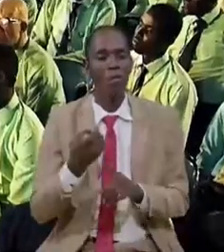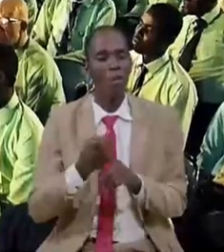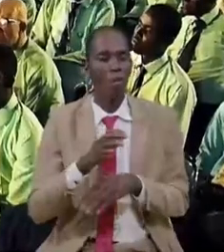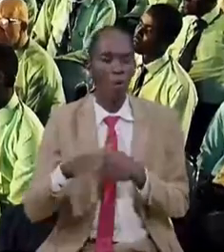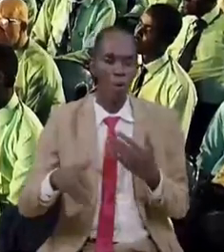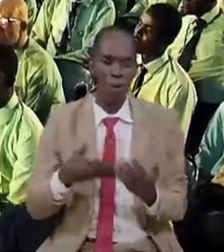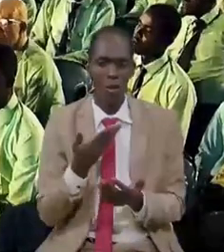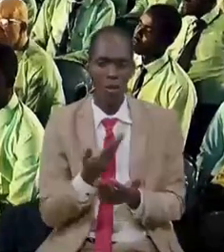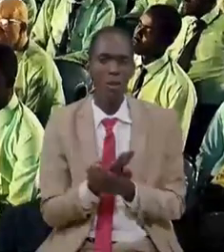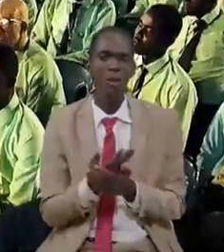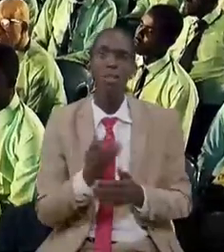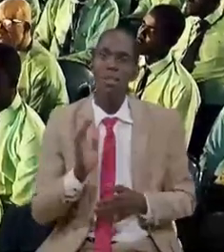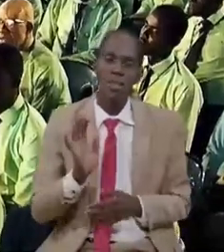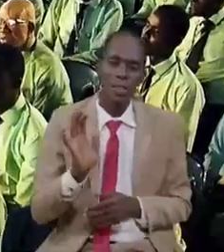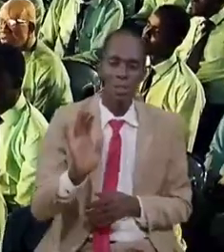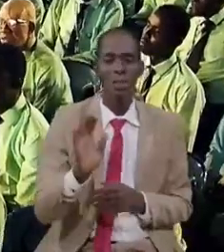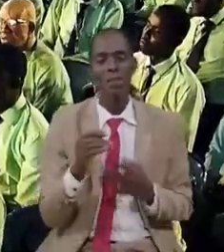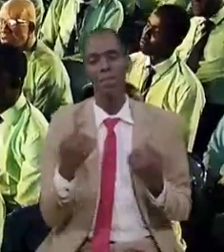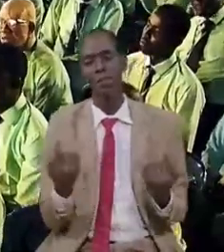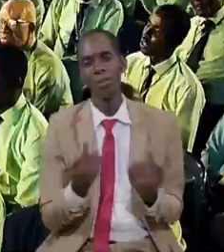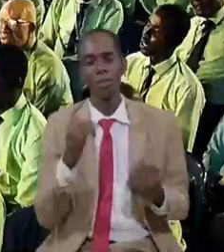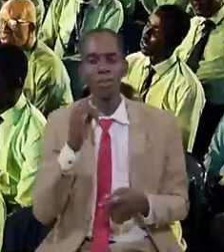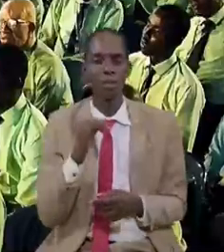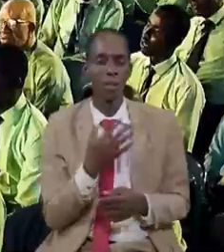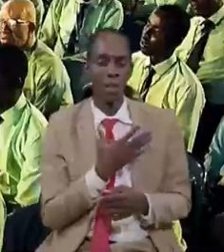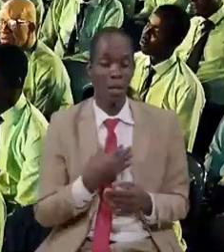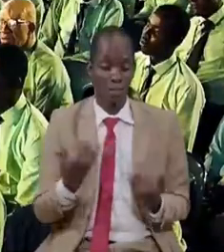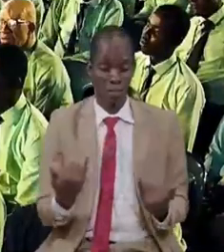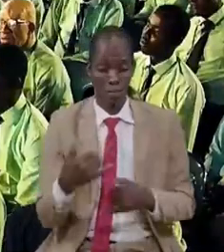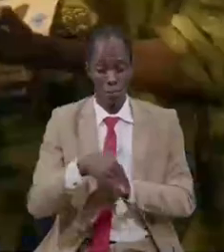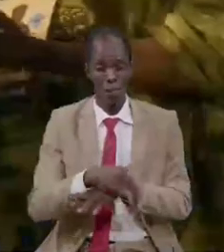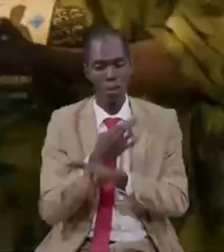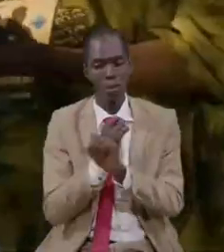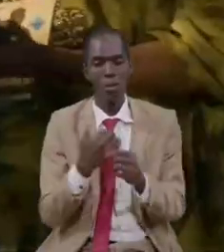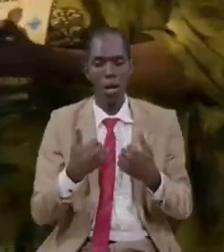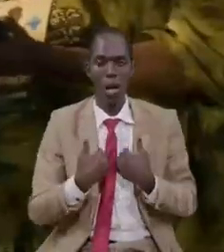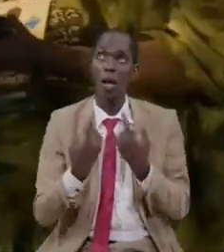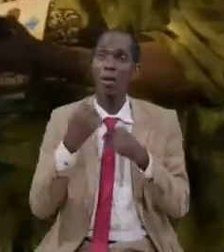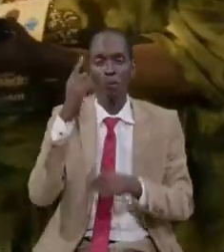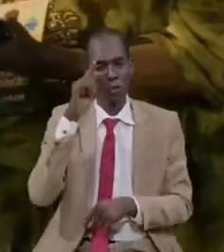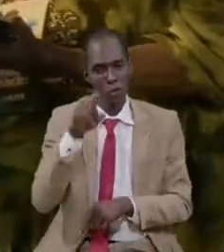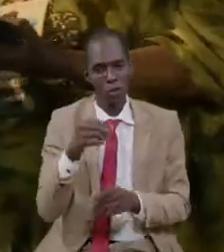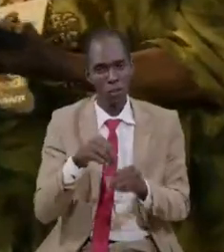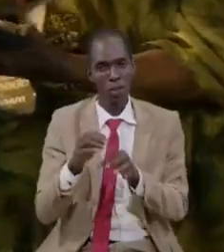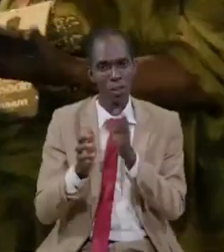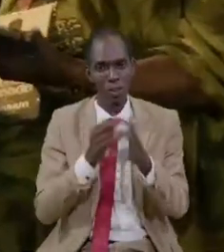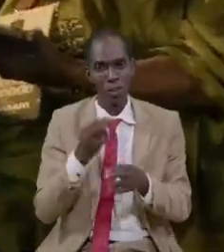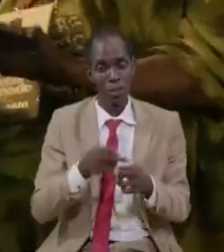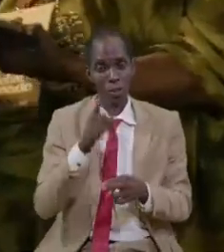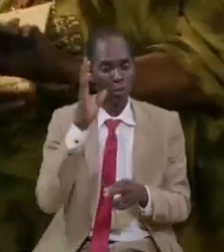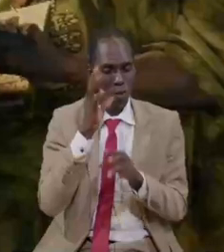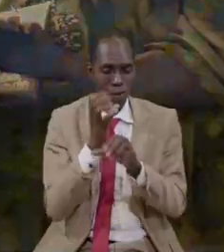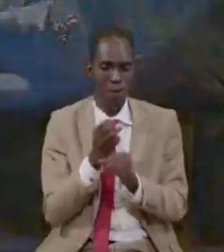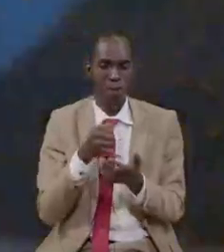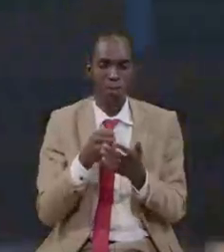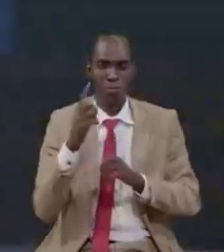De toutes ces iniquités, la rédemption est venue ce soir. Tu vas l'avoir. Je vais